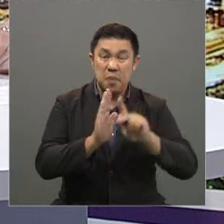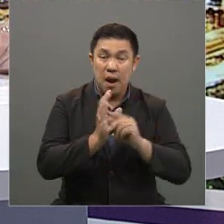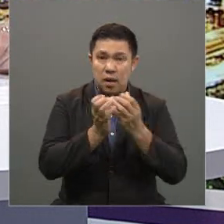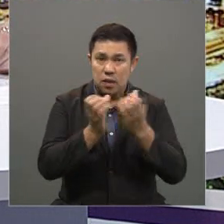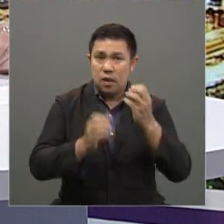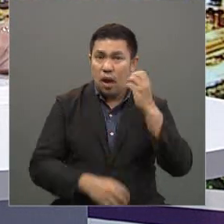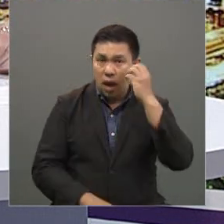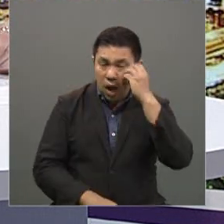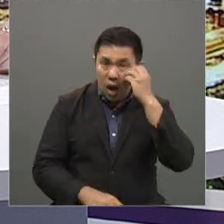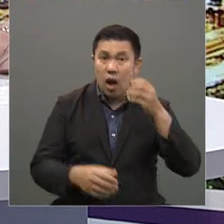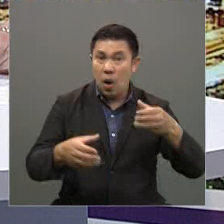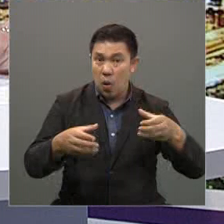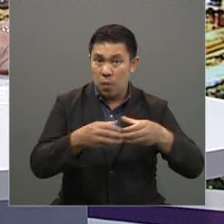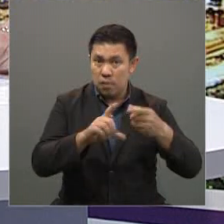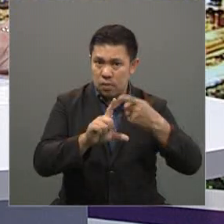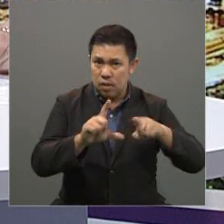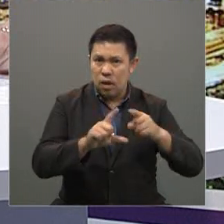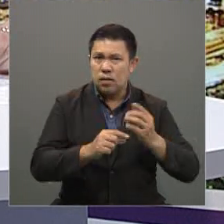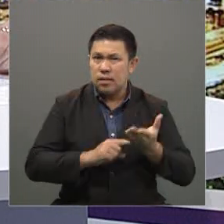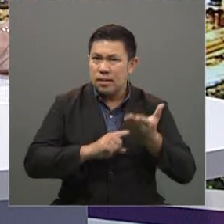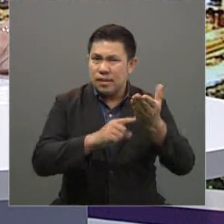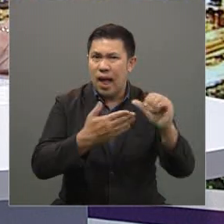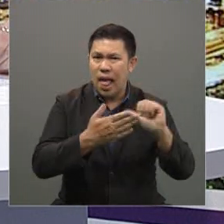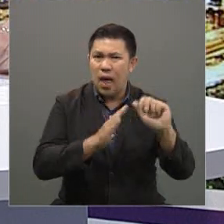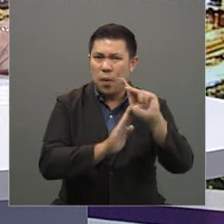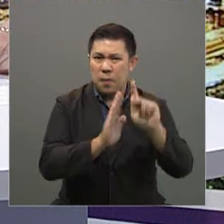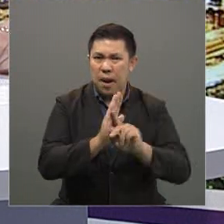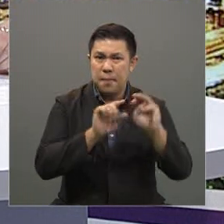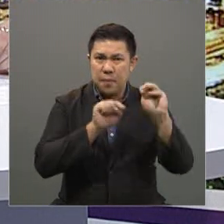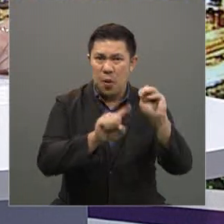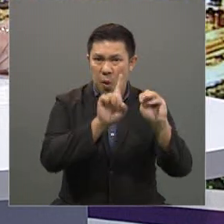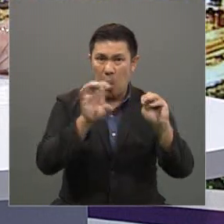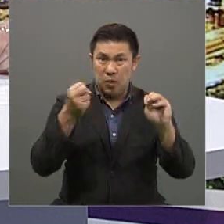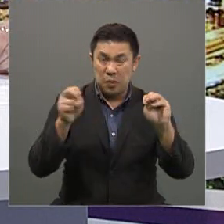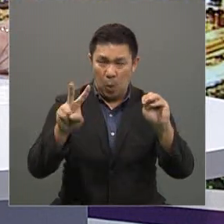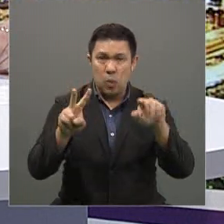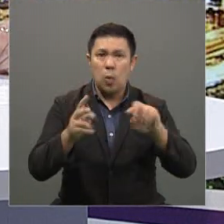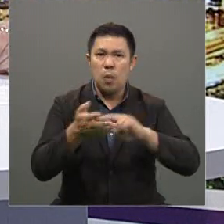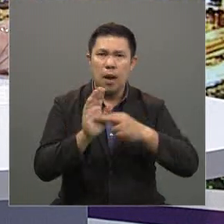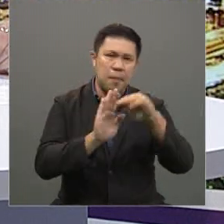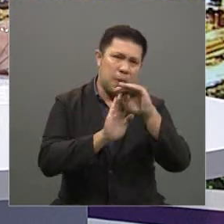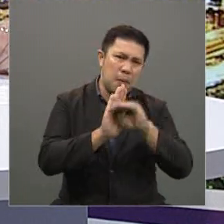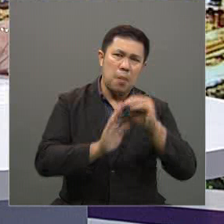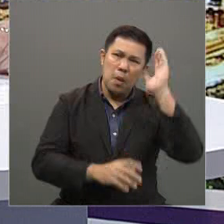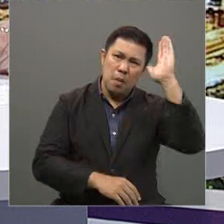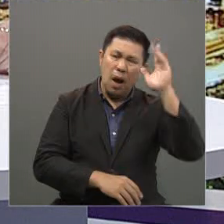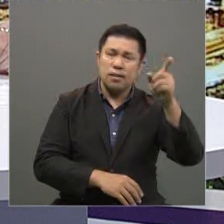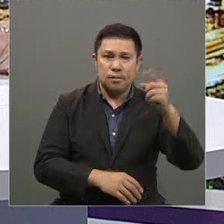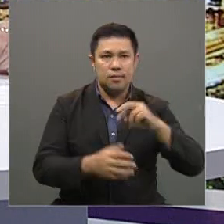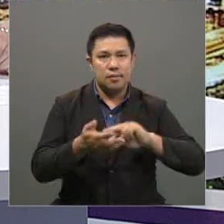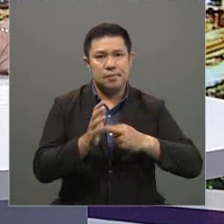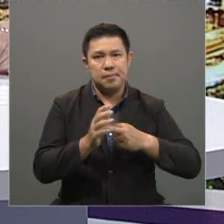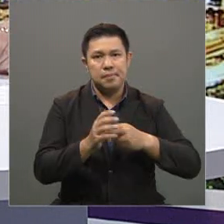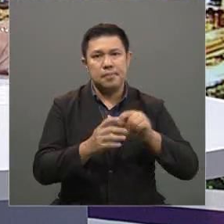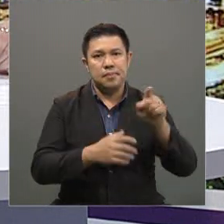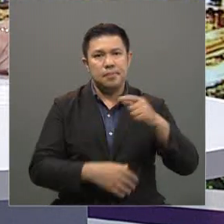พิธานแล้วก็พรรคก้าวไกลกรณีเสนอแก้มาตรา112เนี่ยถือว่าที่ใช้เป็นนโยบายในการหาเสียงนะคะถือว่าเป็นการล้มล้างการ